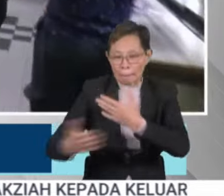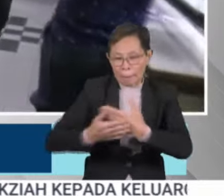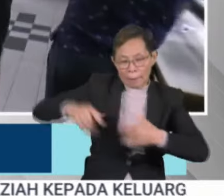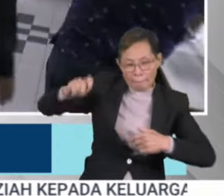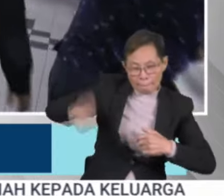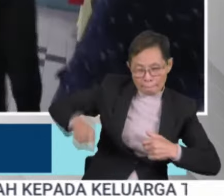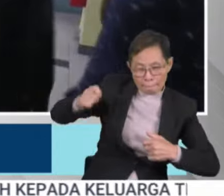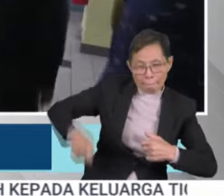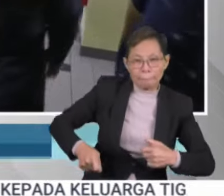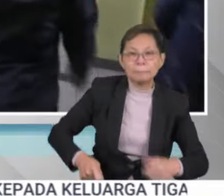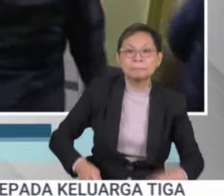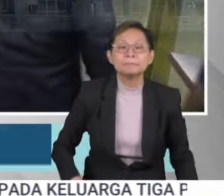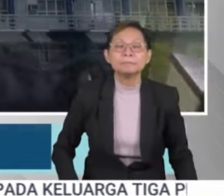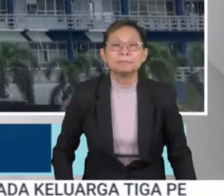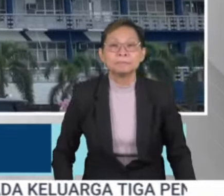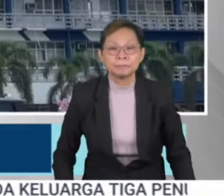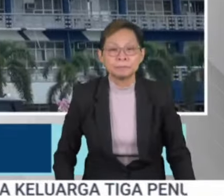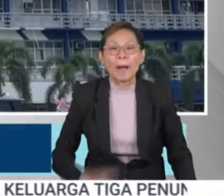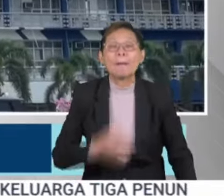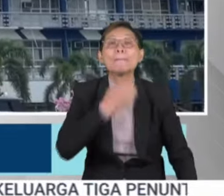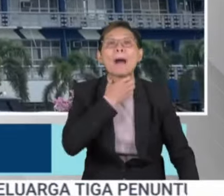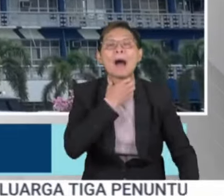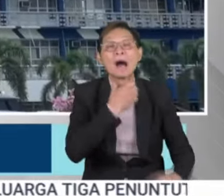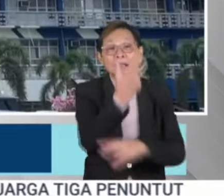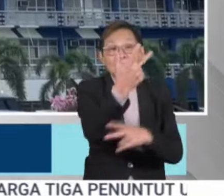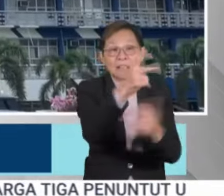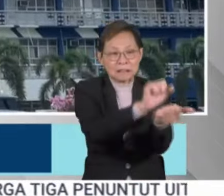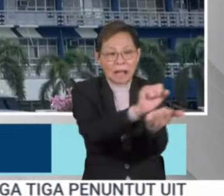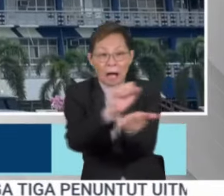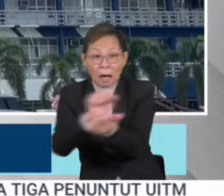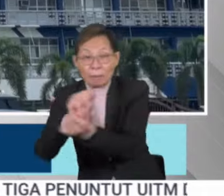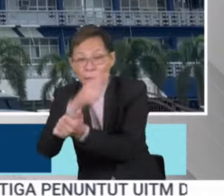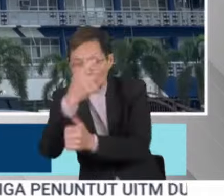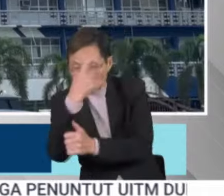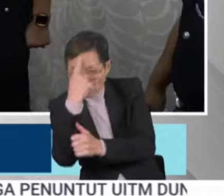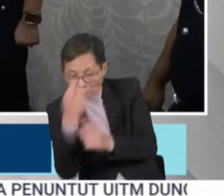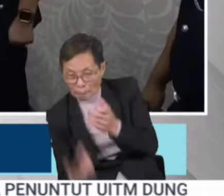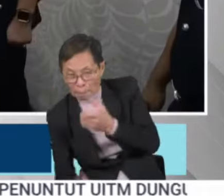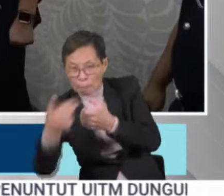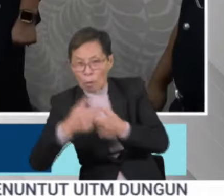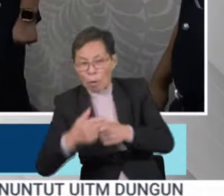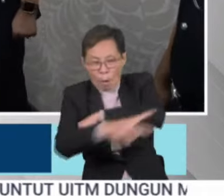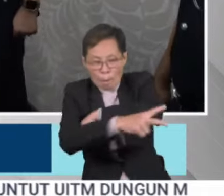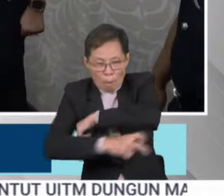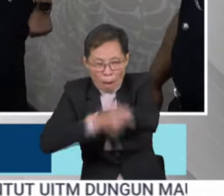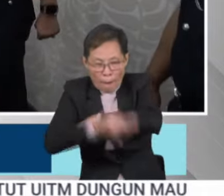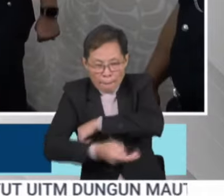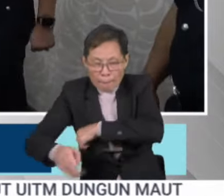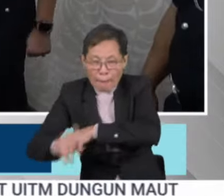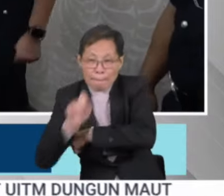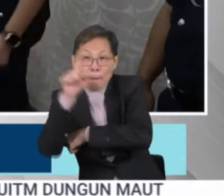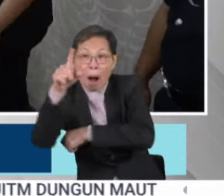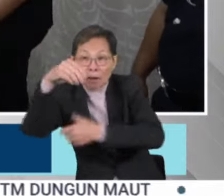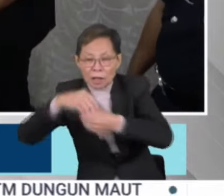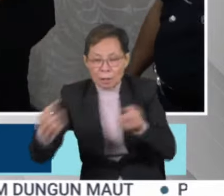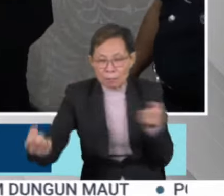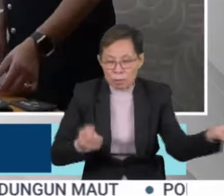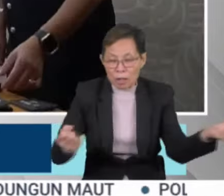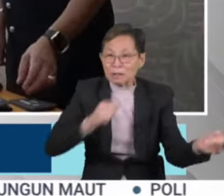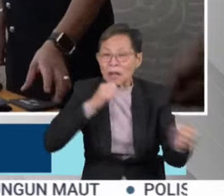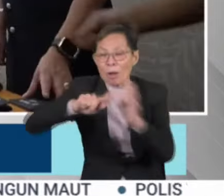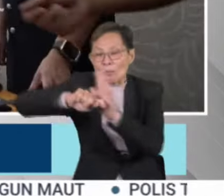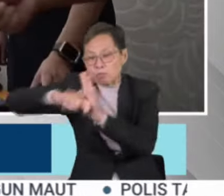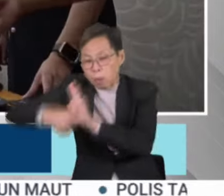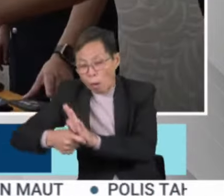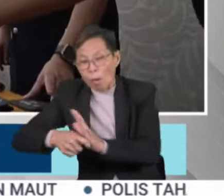kes. Di Perak, tiga ditahan kerana disyaki terlibat kes curi barang berharga dalam kenderaan tidak